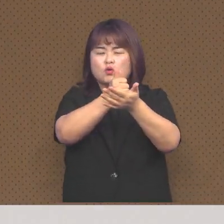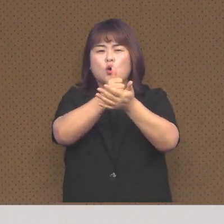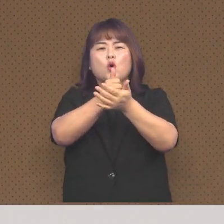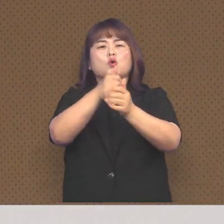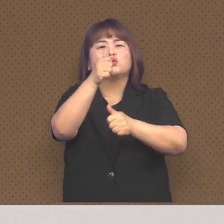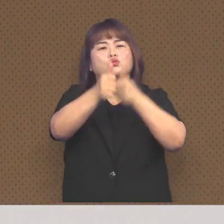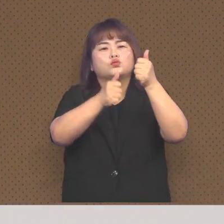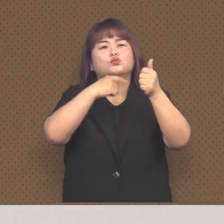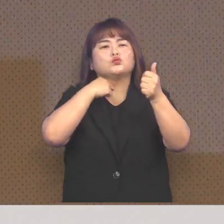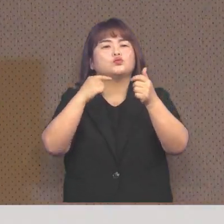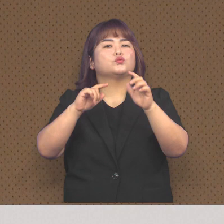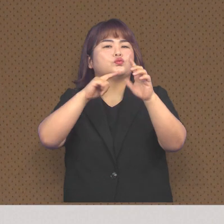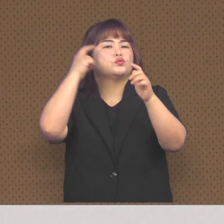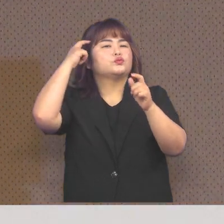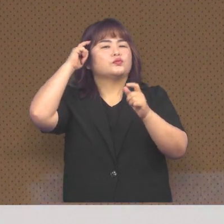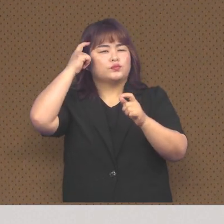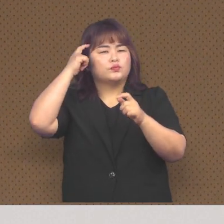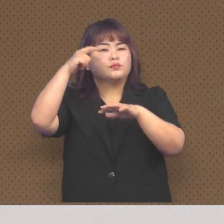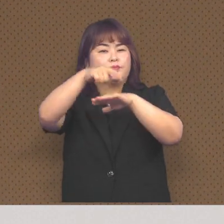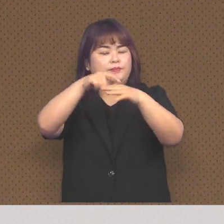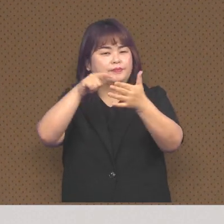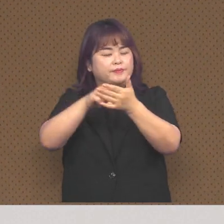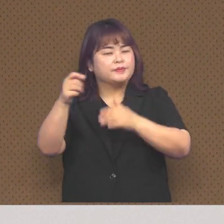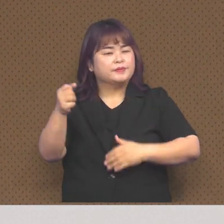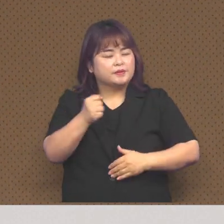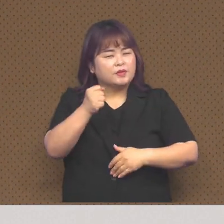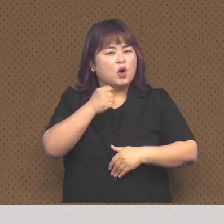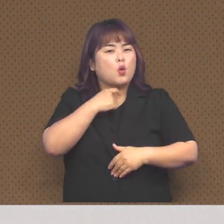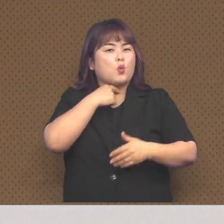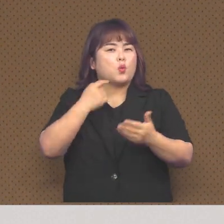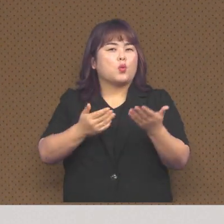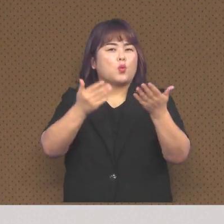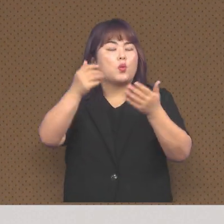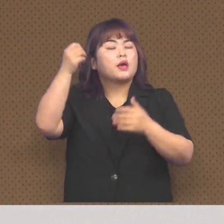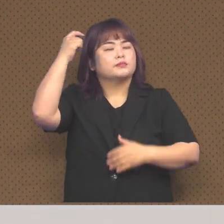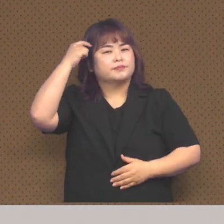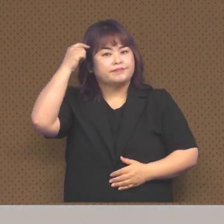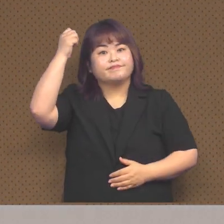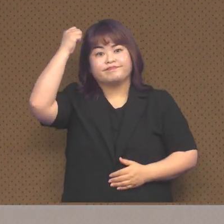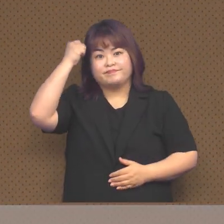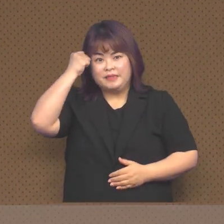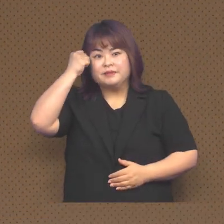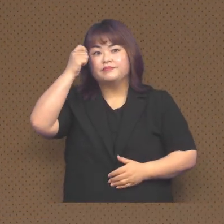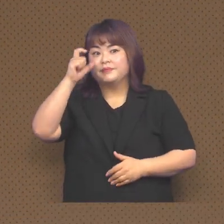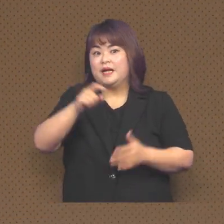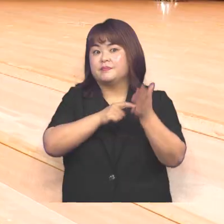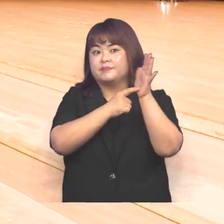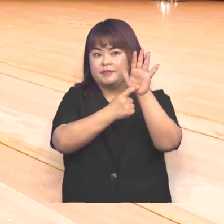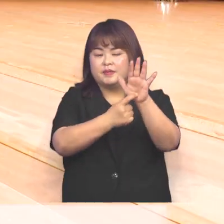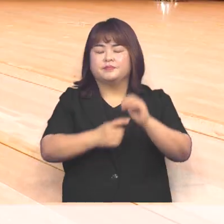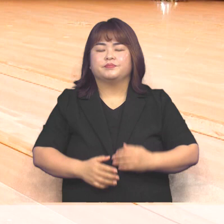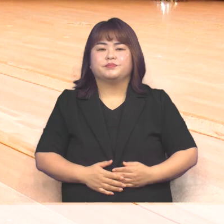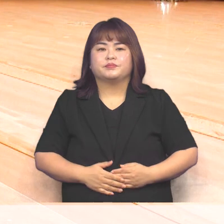순국선열의 독립정신을 기리며 선조들의 고귀한 희생을 잊어서는 안 된다고 강조했습니다.